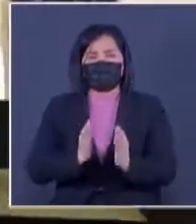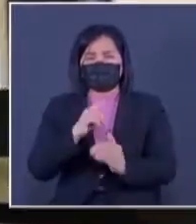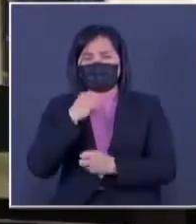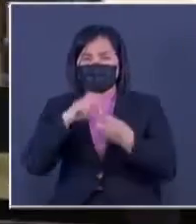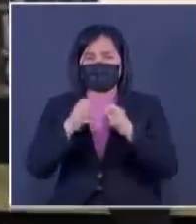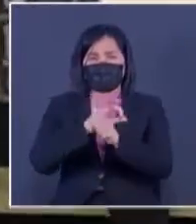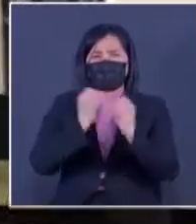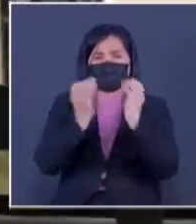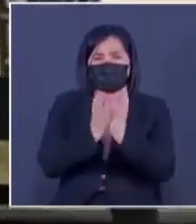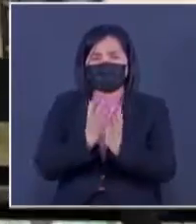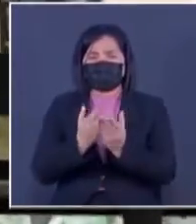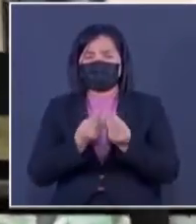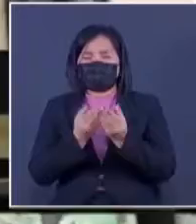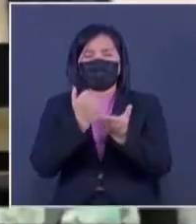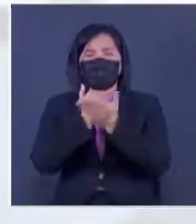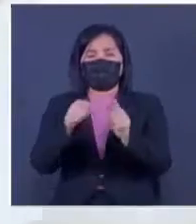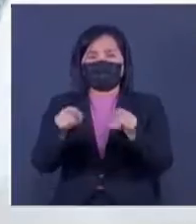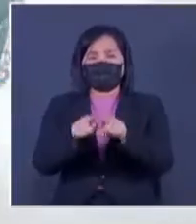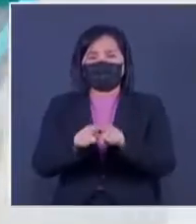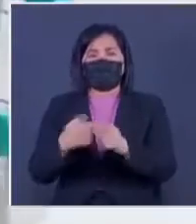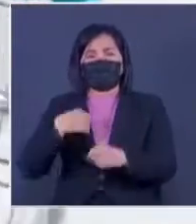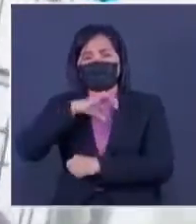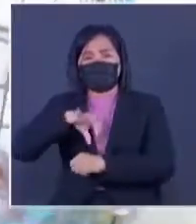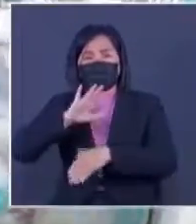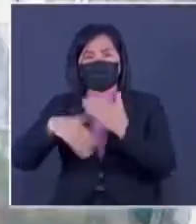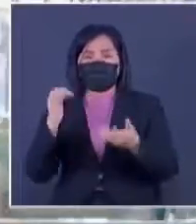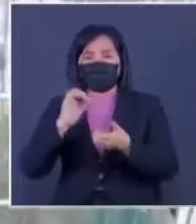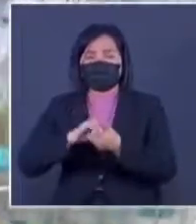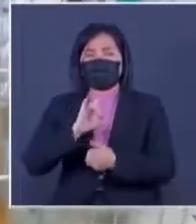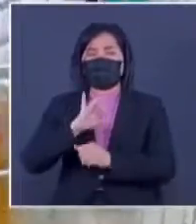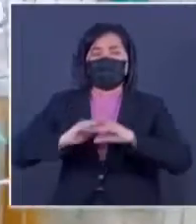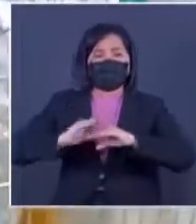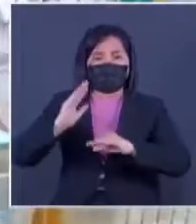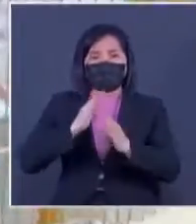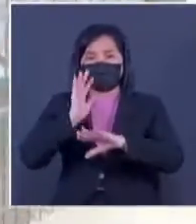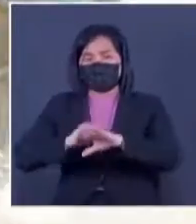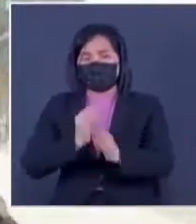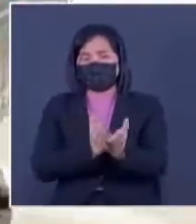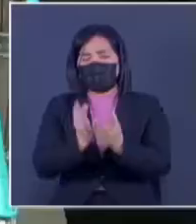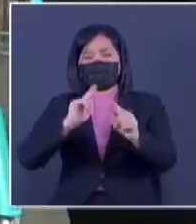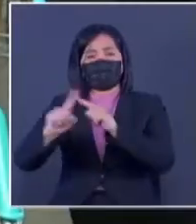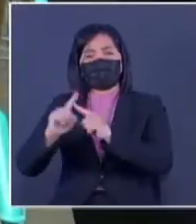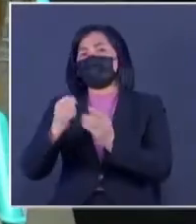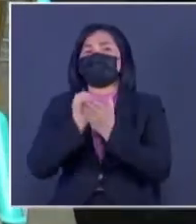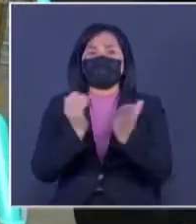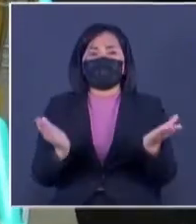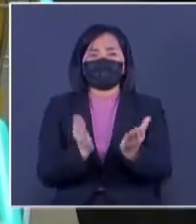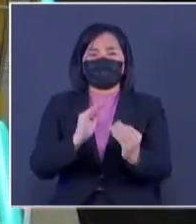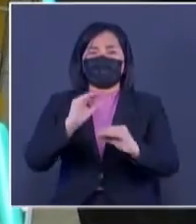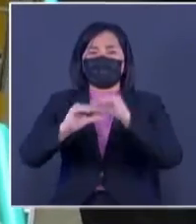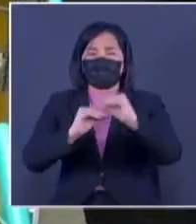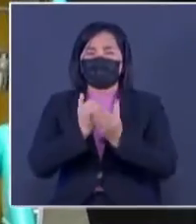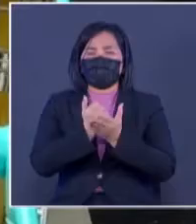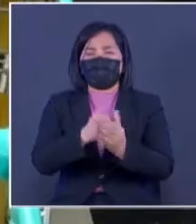ด -19 ซึ่งจากความร่วมมือของพันธมิตรกว่า100องค์กรที่มีความเชี่ยวชาญในแต่ละด้านจะสามารถขับเคลื่อนโครงการ